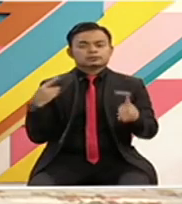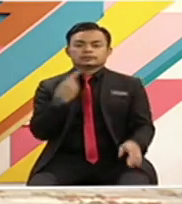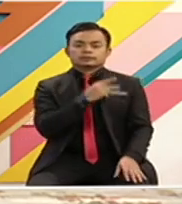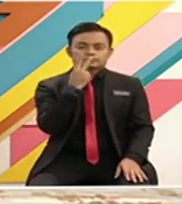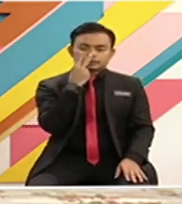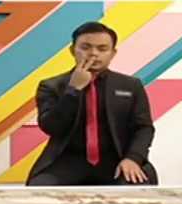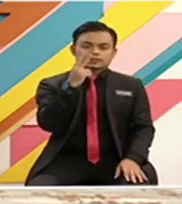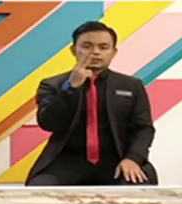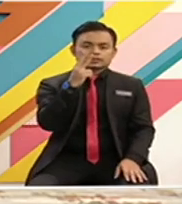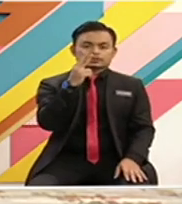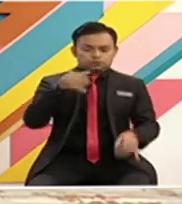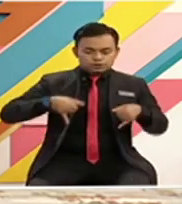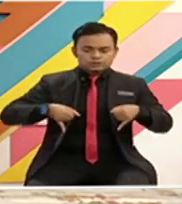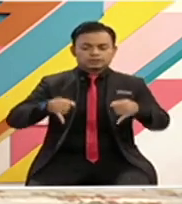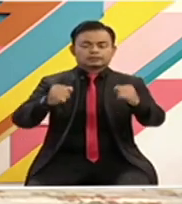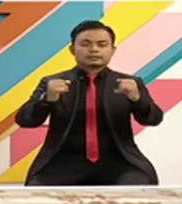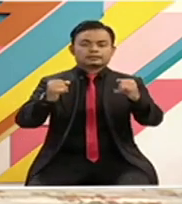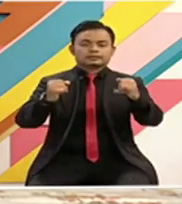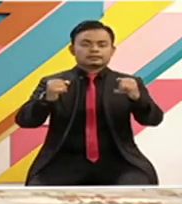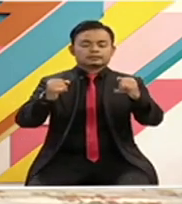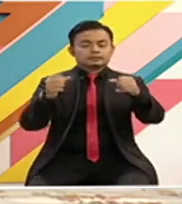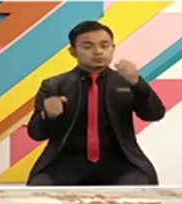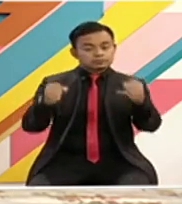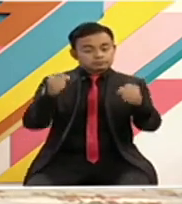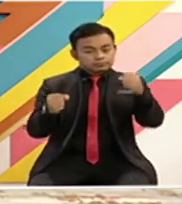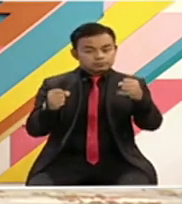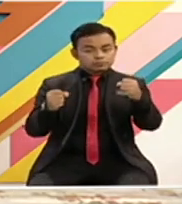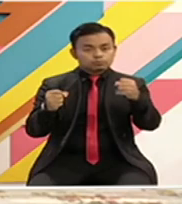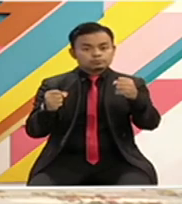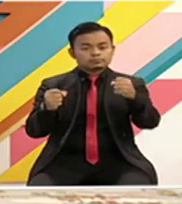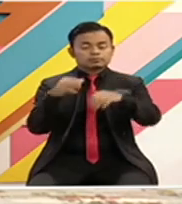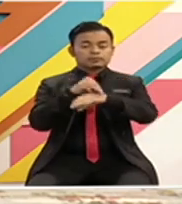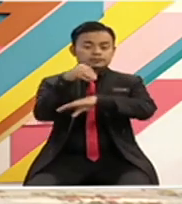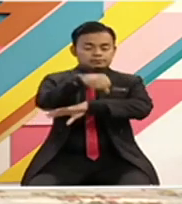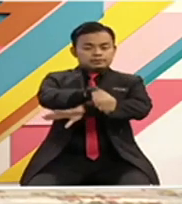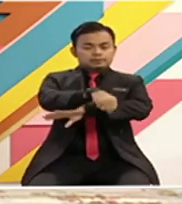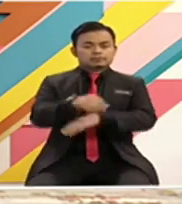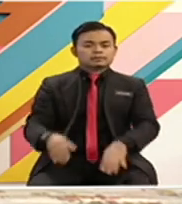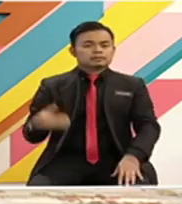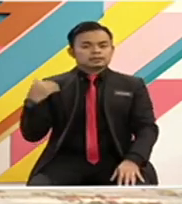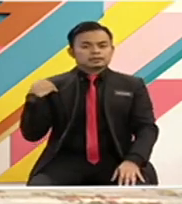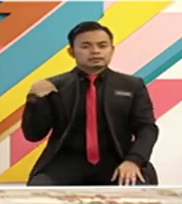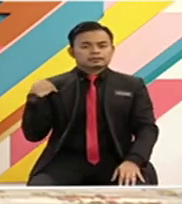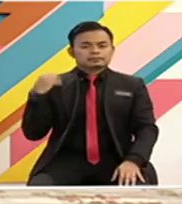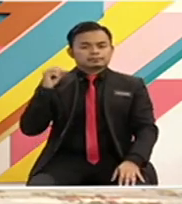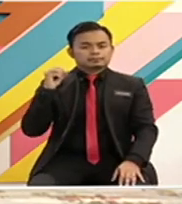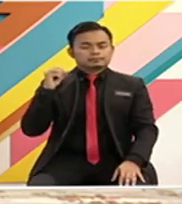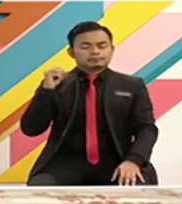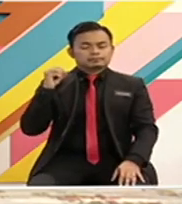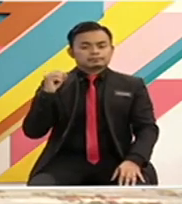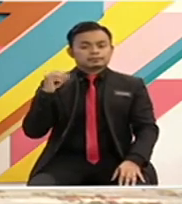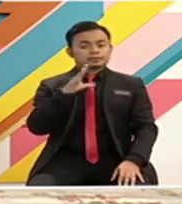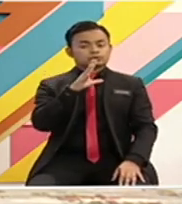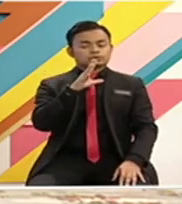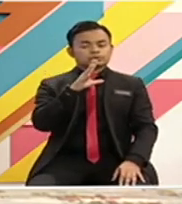yang kita drive pada waktu malam kita mau Bakrie tidak pada waktu malam ada yang memantulkan itu adandi menangkap